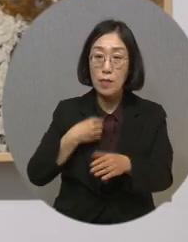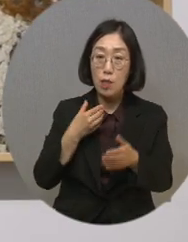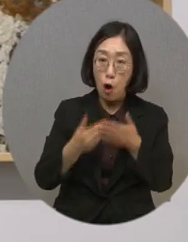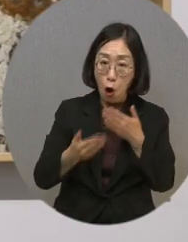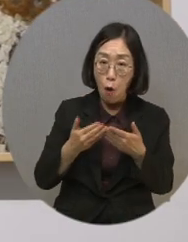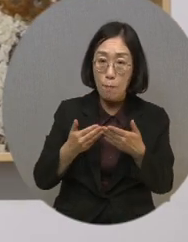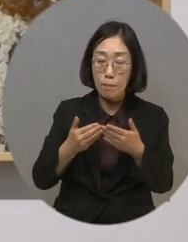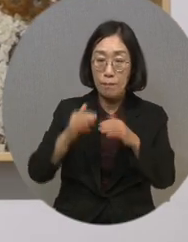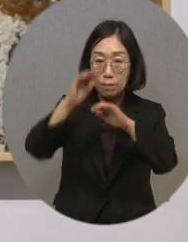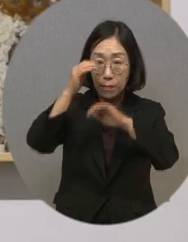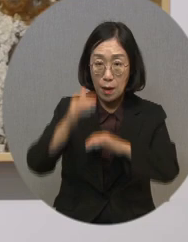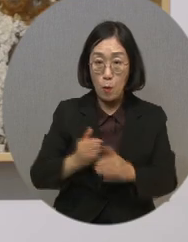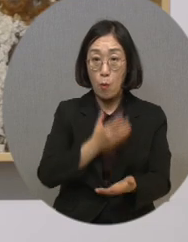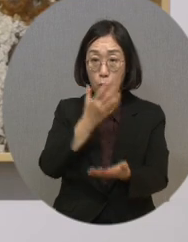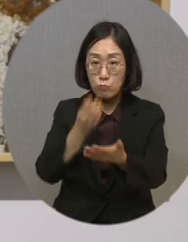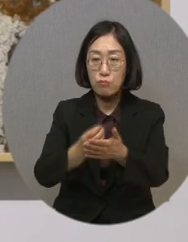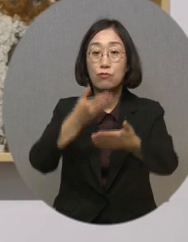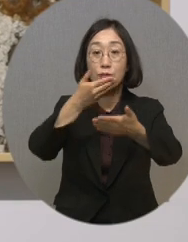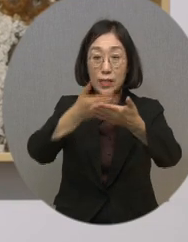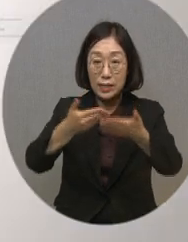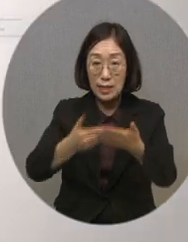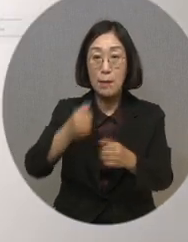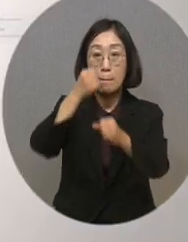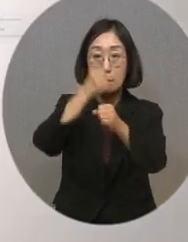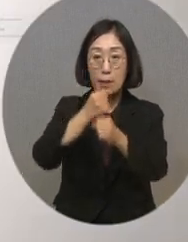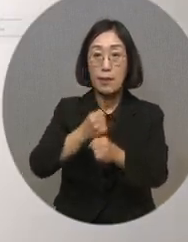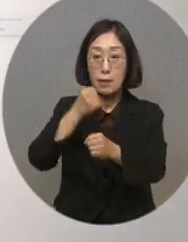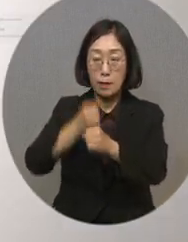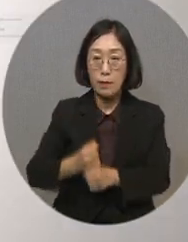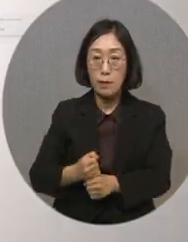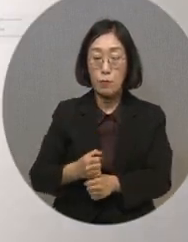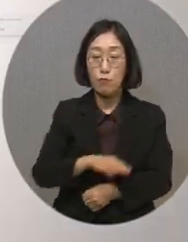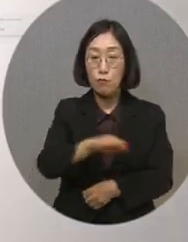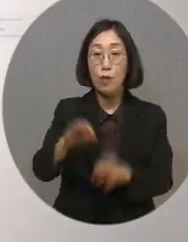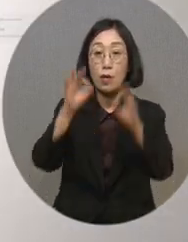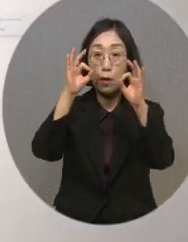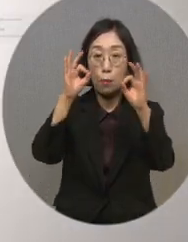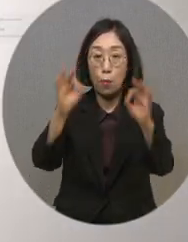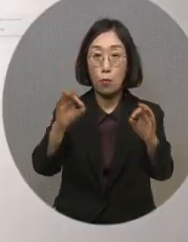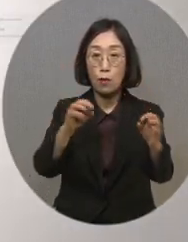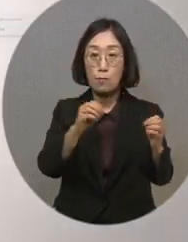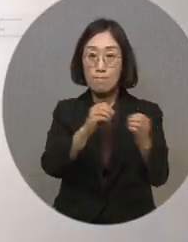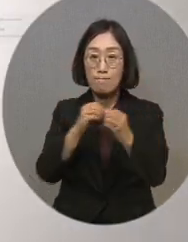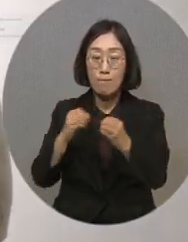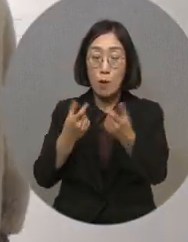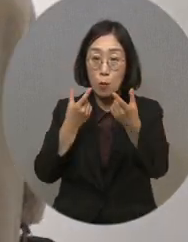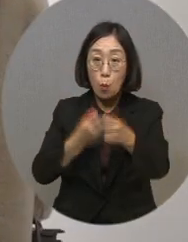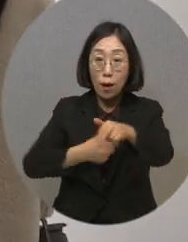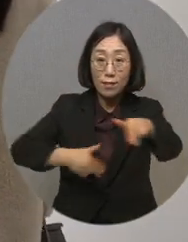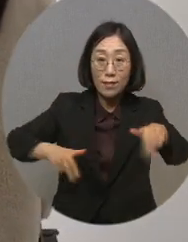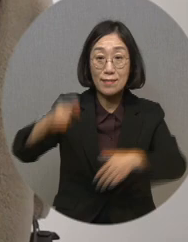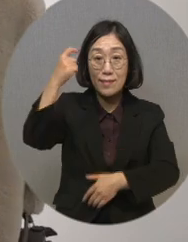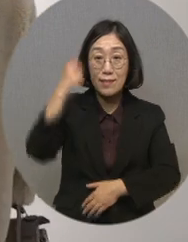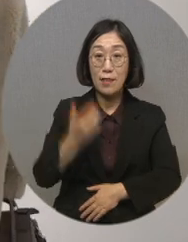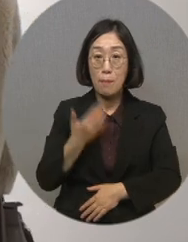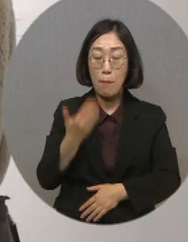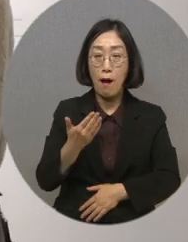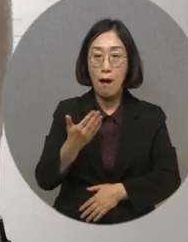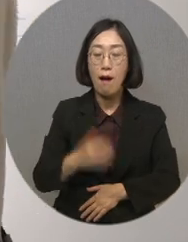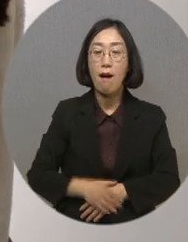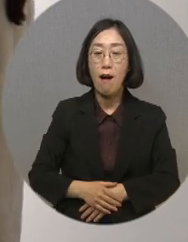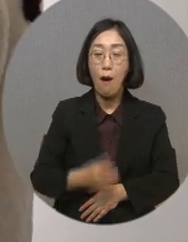터득한 경험 세계를 작품으로 녹여내 작품을 바라보는 우리에게 작가와 같은 경험을 공유하는